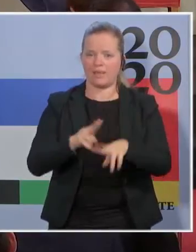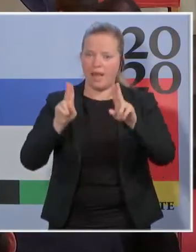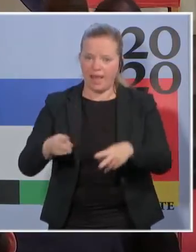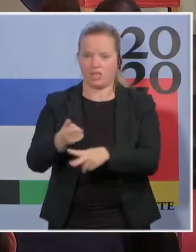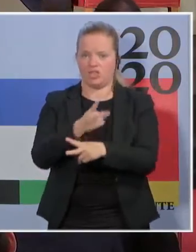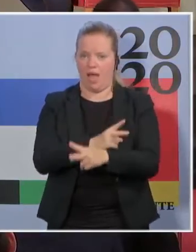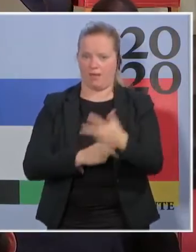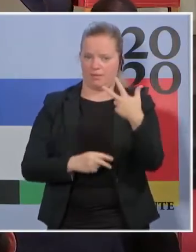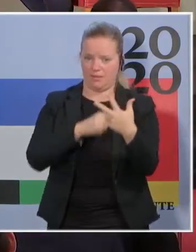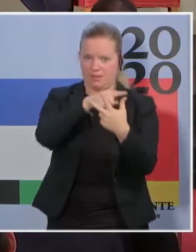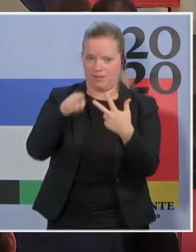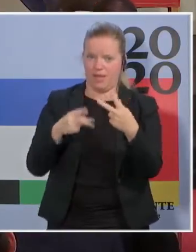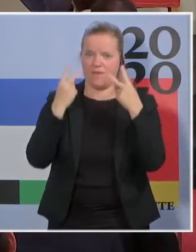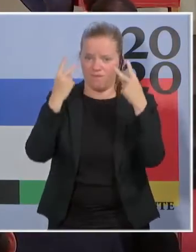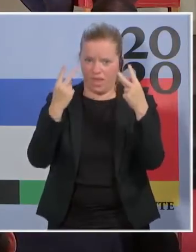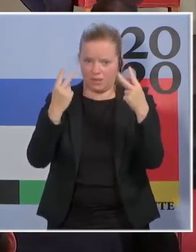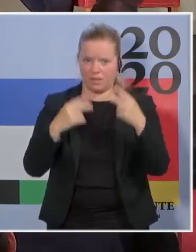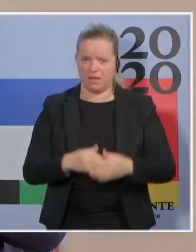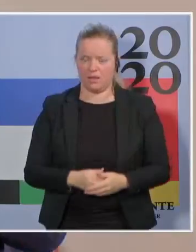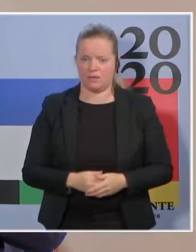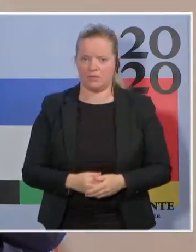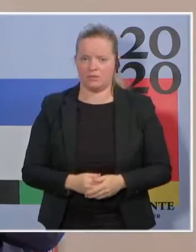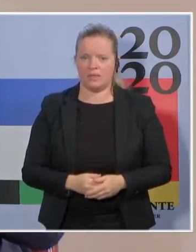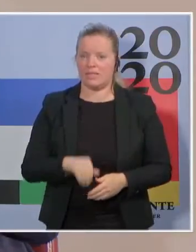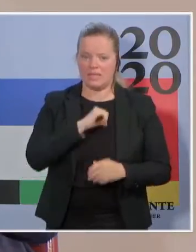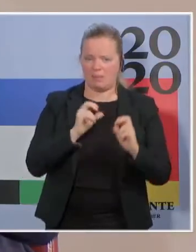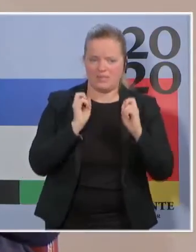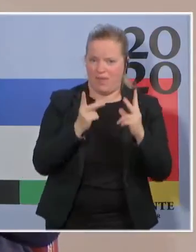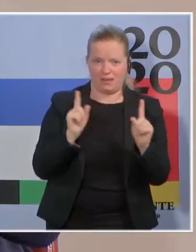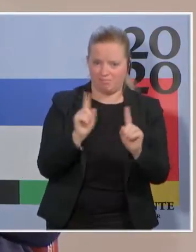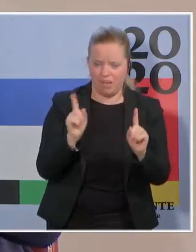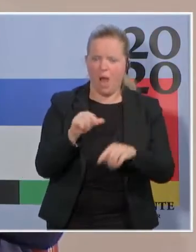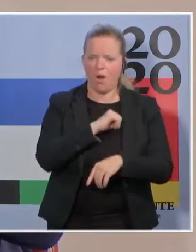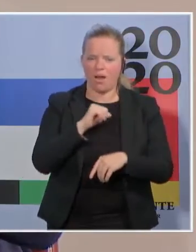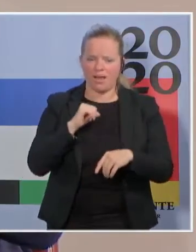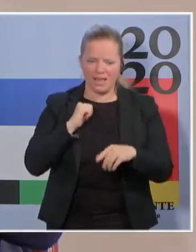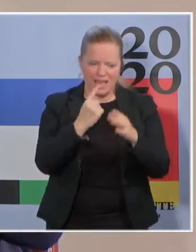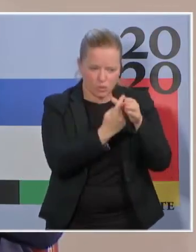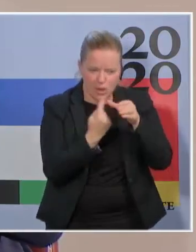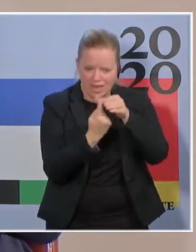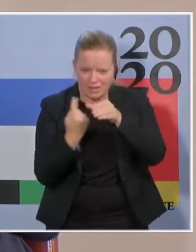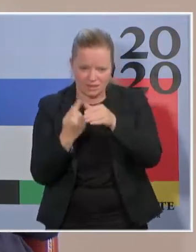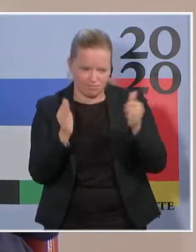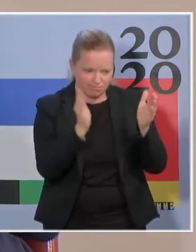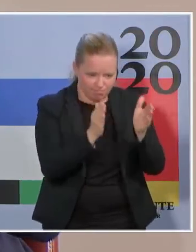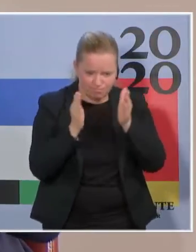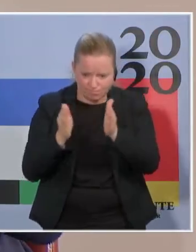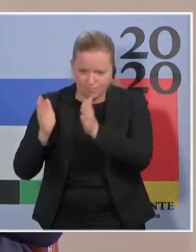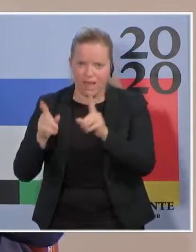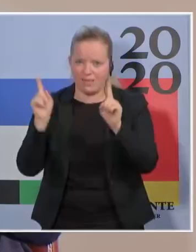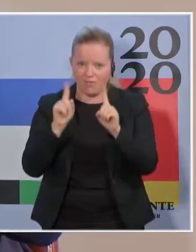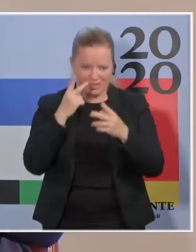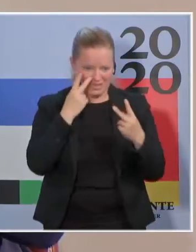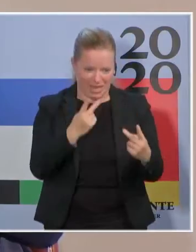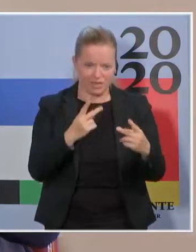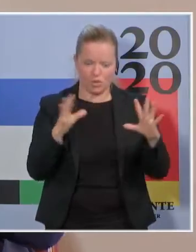die keine Selbstzweck sind und auch nicht allein isoliert betrachtet werden dürfen. Alle gemeinsam erst